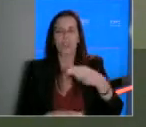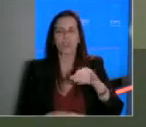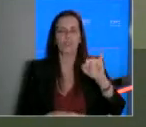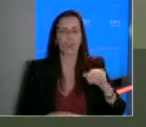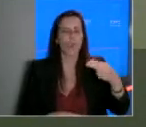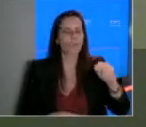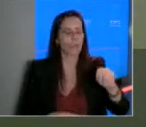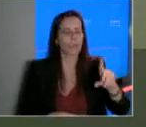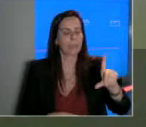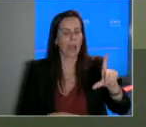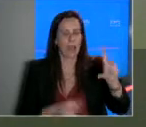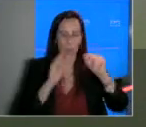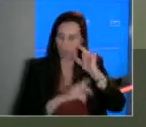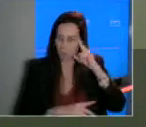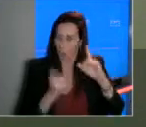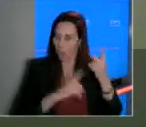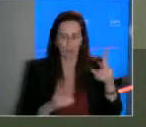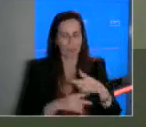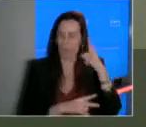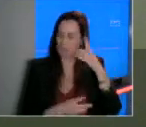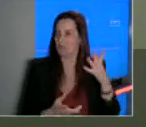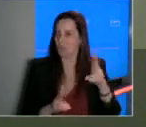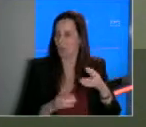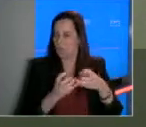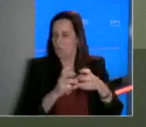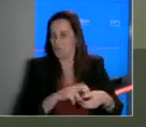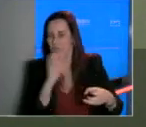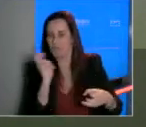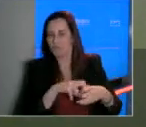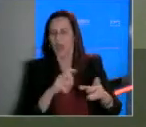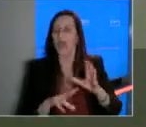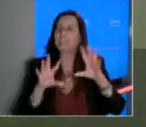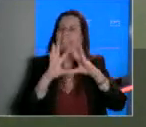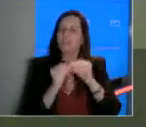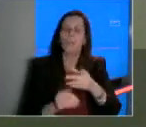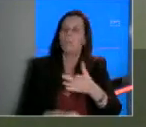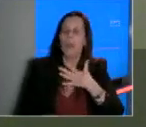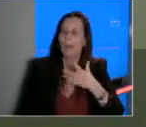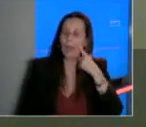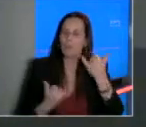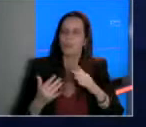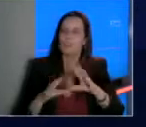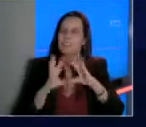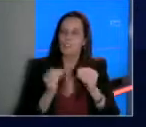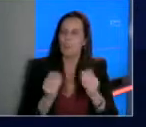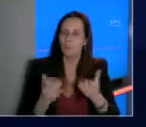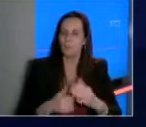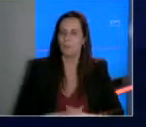והנדל. נכון. אתם יודעים מה קורה איתם? לא, עוד לא. אי אפשר לדעת אם יוכלו להתפצל או לא. אבל משפט סיכום למה שראינו היום, מירי.